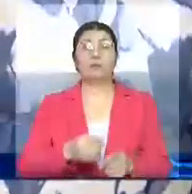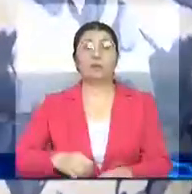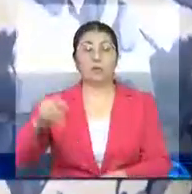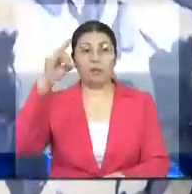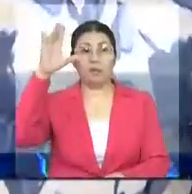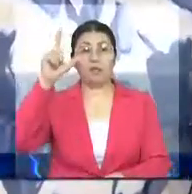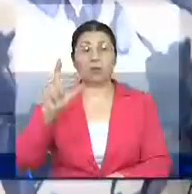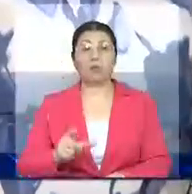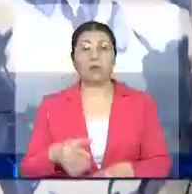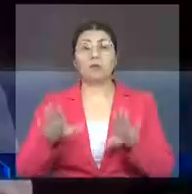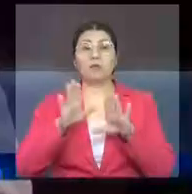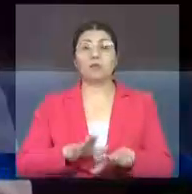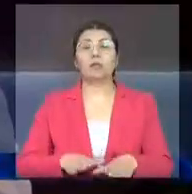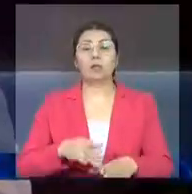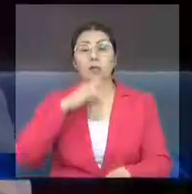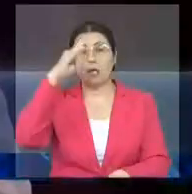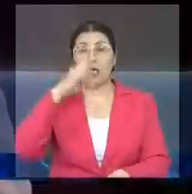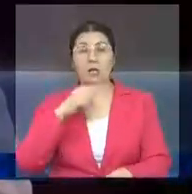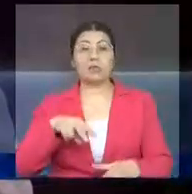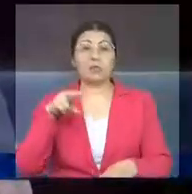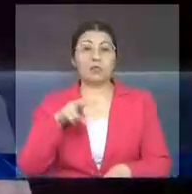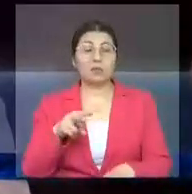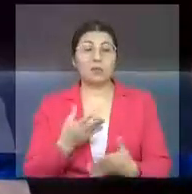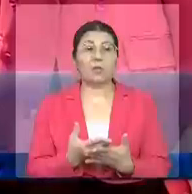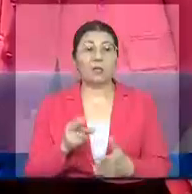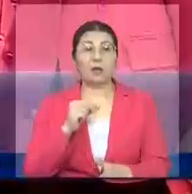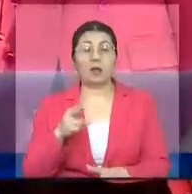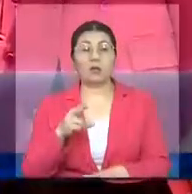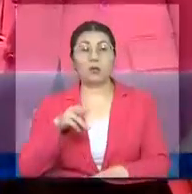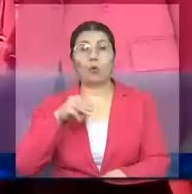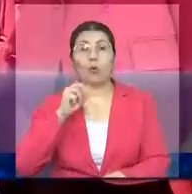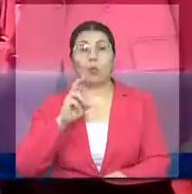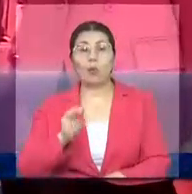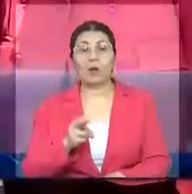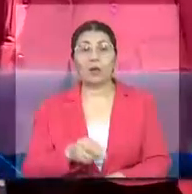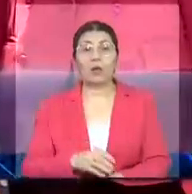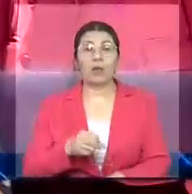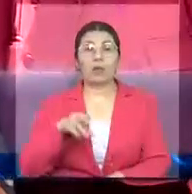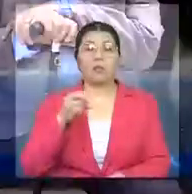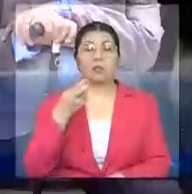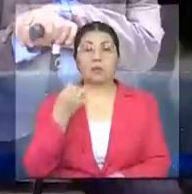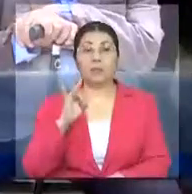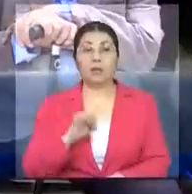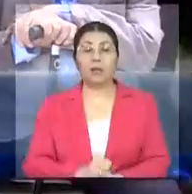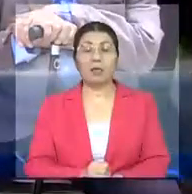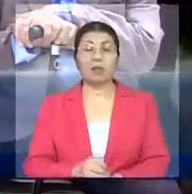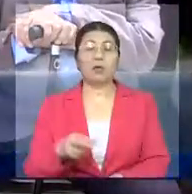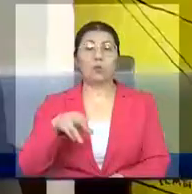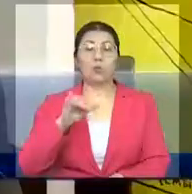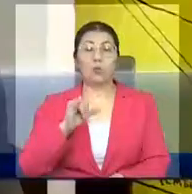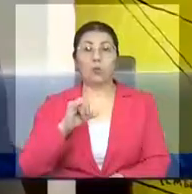личности, оставившие яркий след в казахстанской литературе, как Тобык Жармагамбетов, Есенбай Дусенбаев и Кожигалий